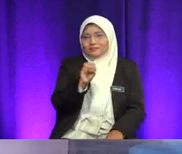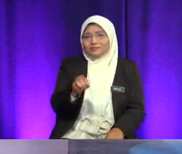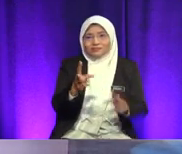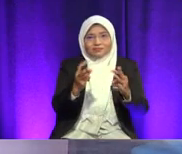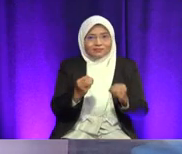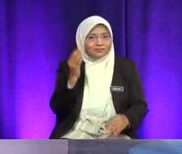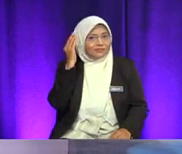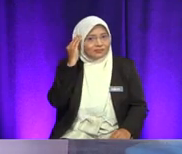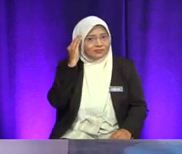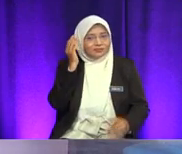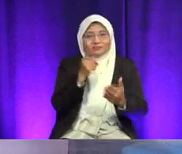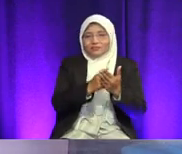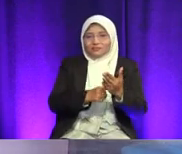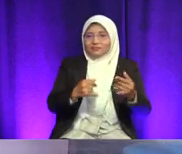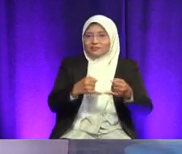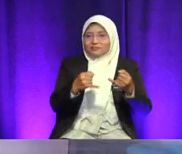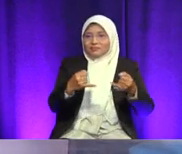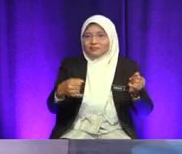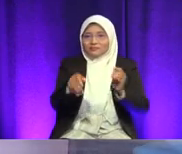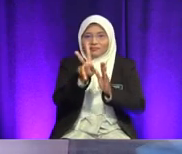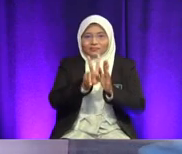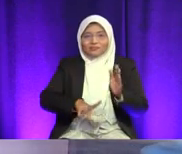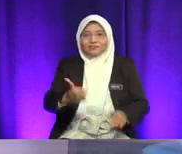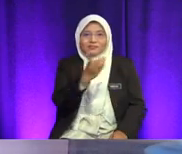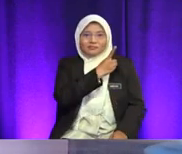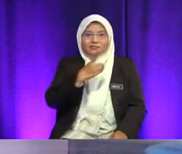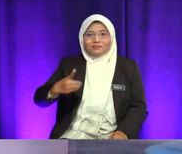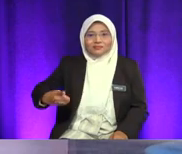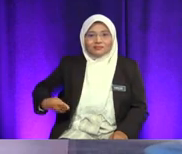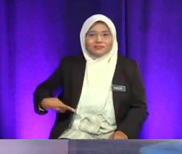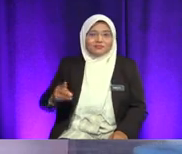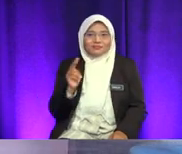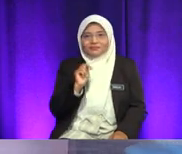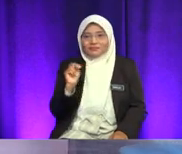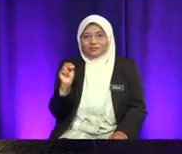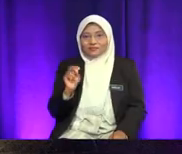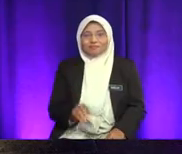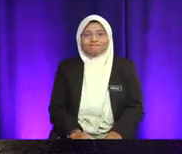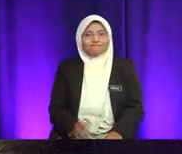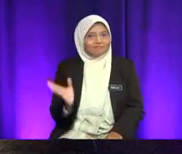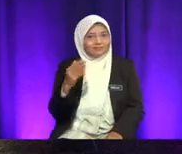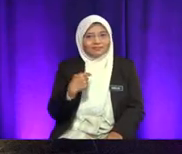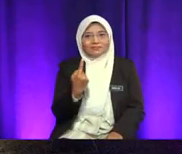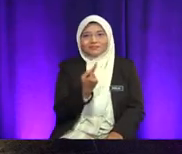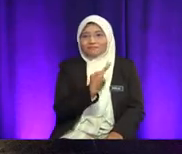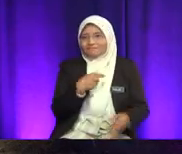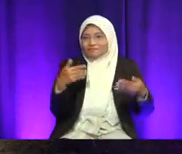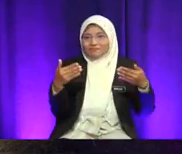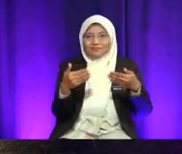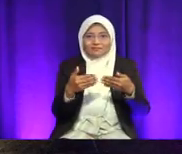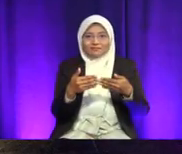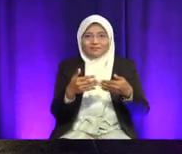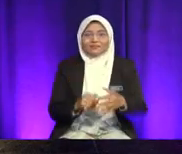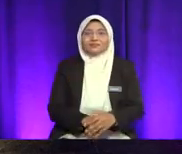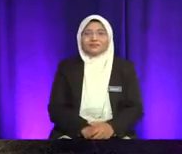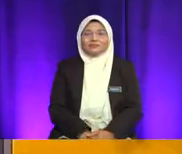jenis-jenis kedaulatan jadi untuk itu kita akan bersama dengan cek guru Oke terima kasih Rina